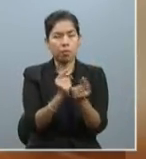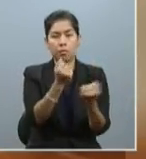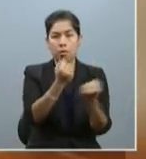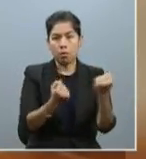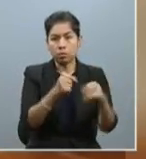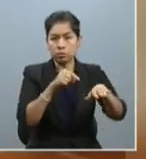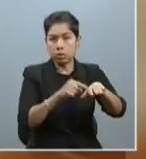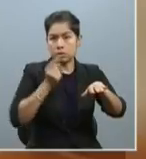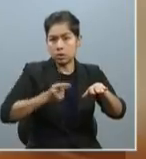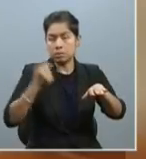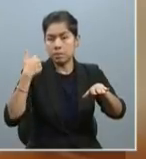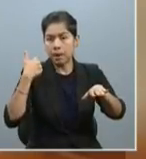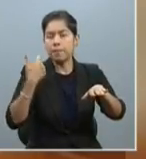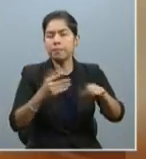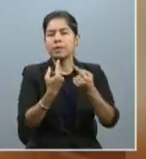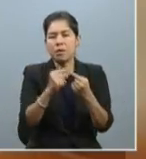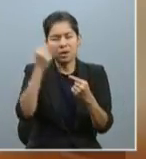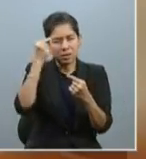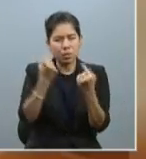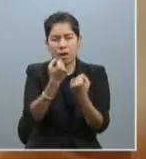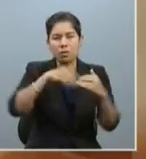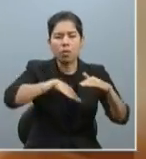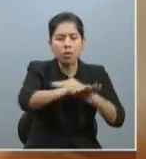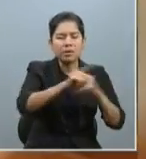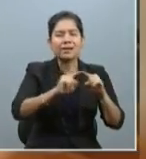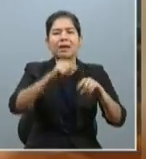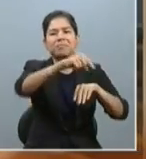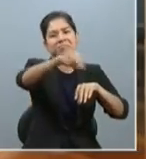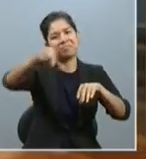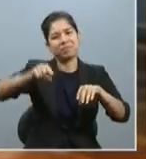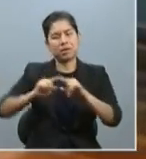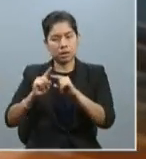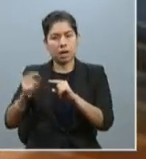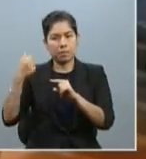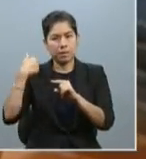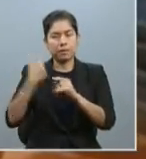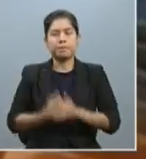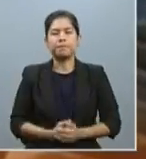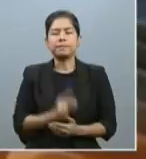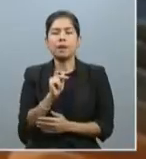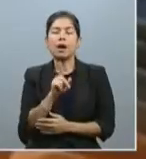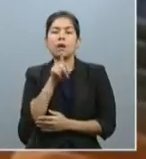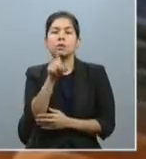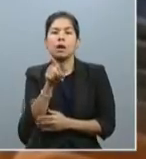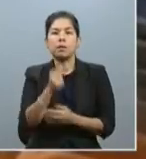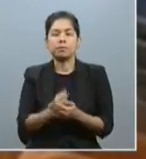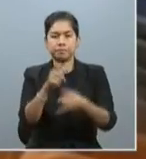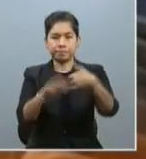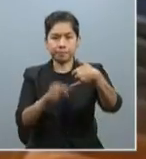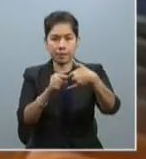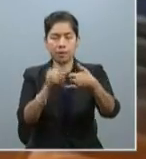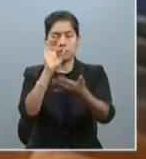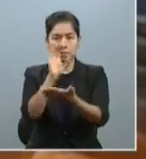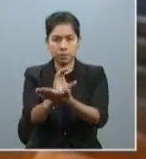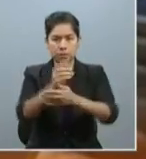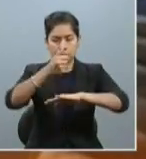ม่แต่เชื่อว่าเส้นทางหลบหนีนั้นมีหลายเส้นทางแล้วก็กองทัพไม่ได้นิ่งนอนใจ ผู้สื่อข่าวไปทางตำรวจนะคะพลตำรวจเอกจากทิพย์ชัยจินด